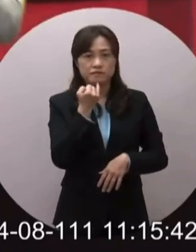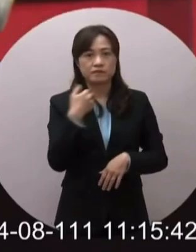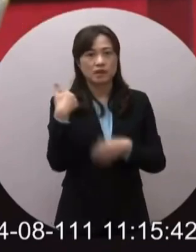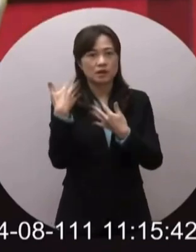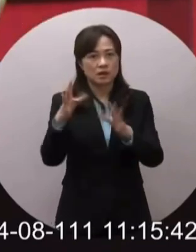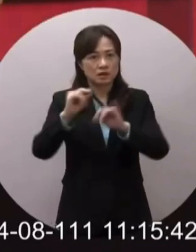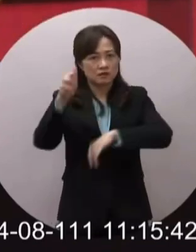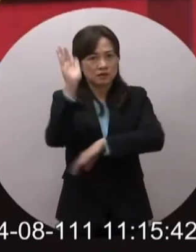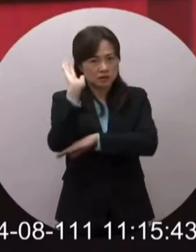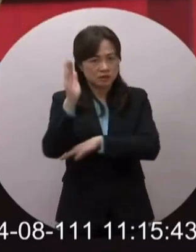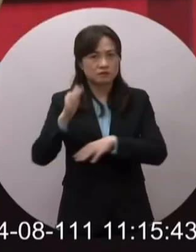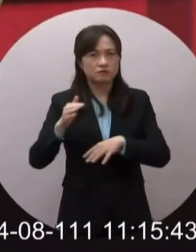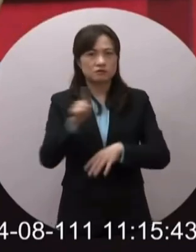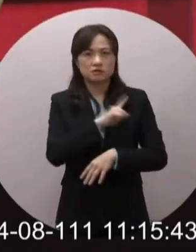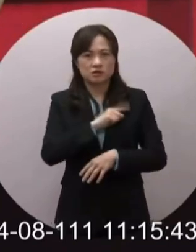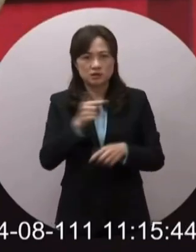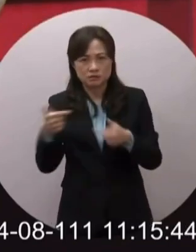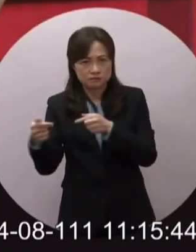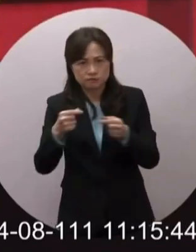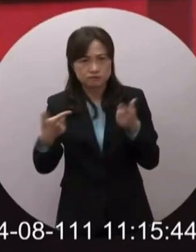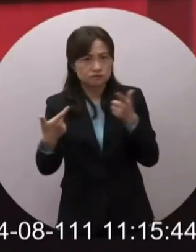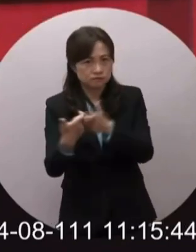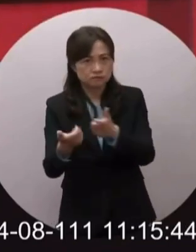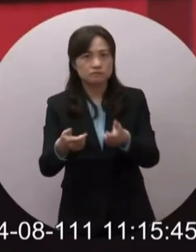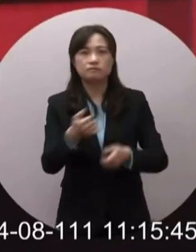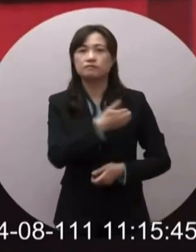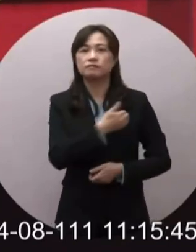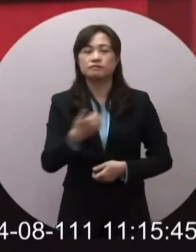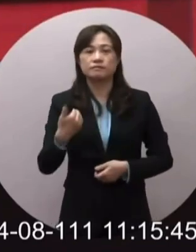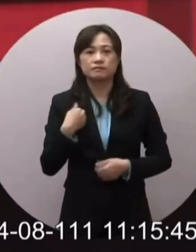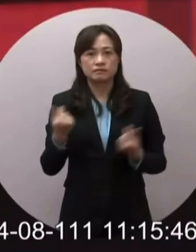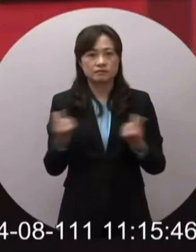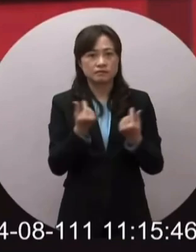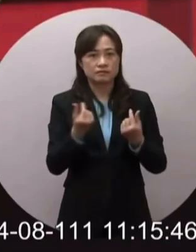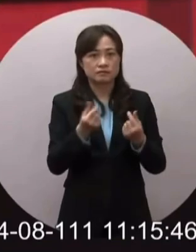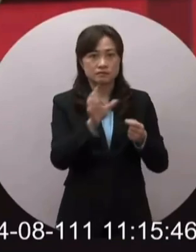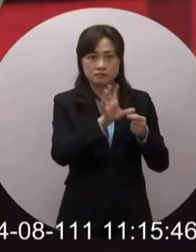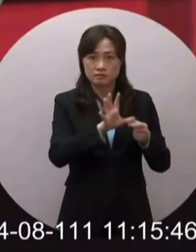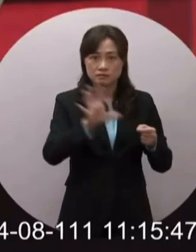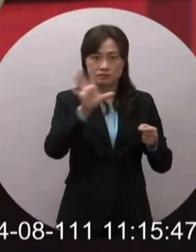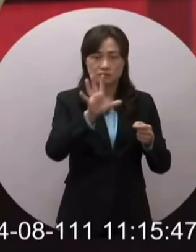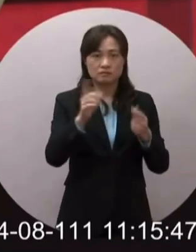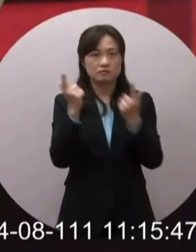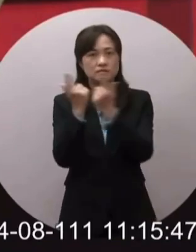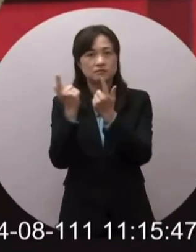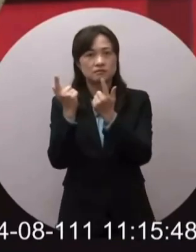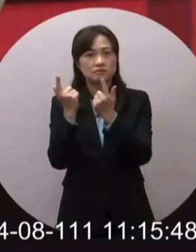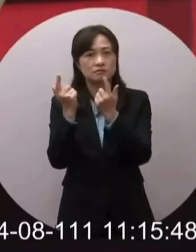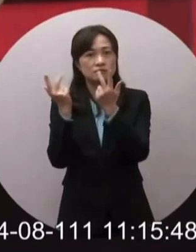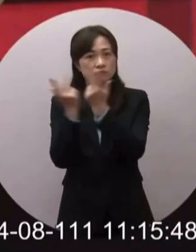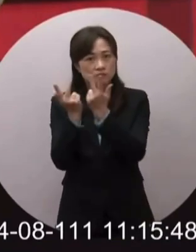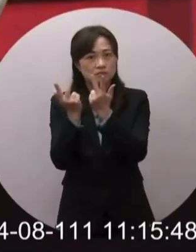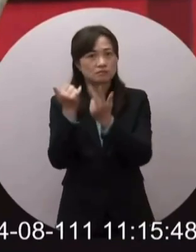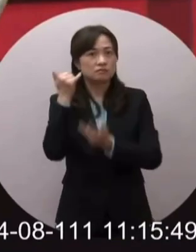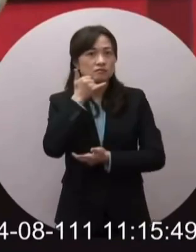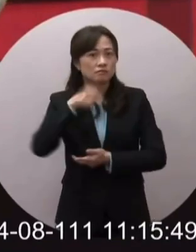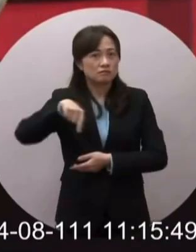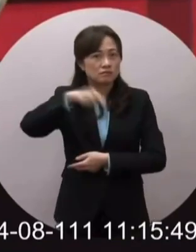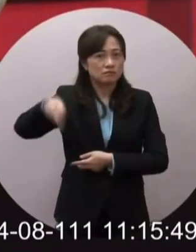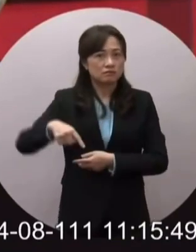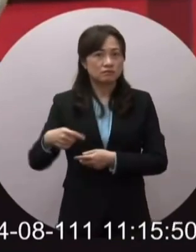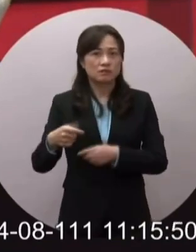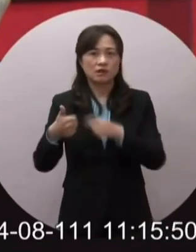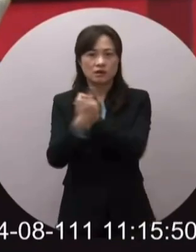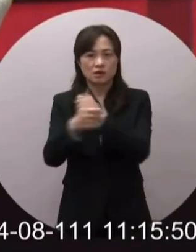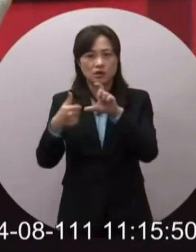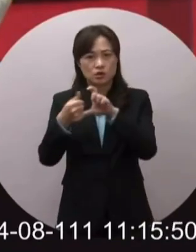性。但如果可以用像高中，我就说双北跟基隆就是一个考区嘛，所以呢，它的停课的